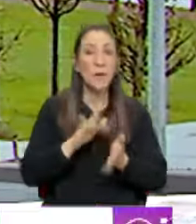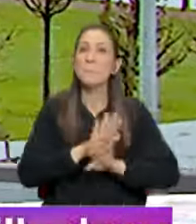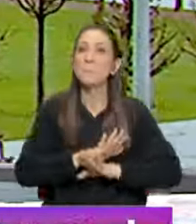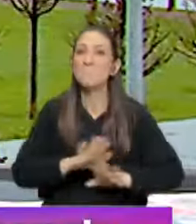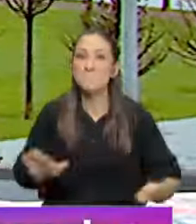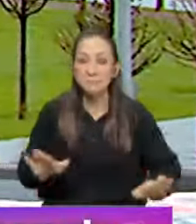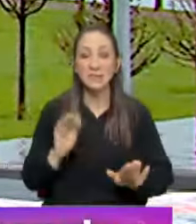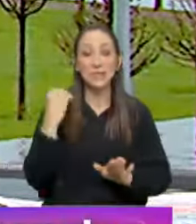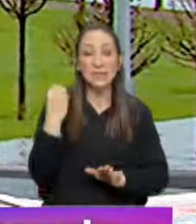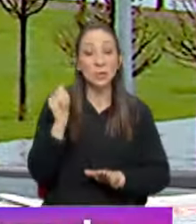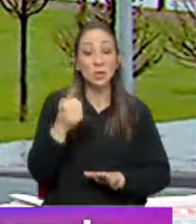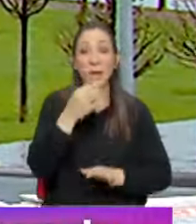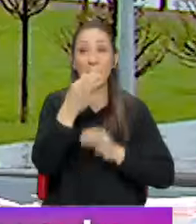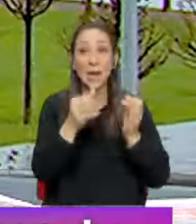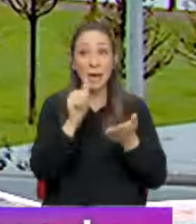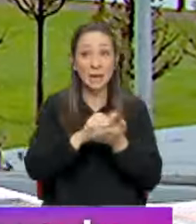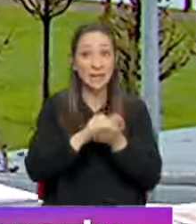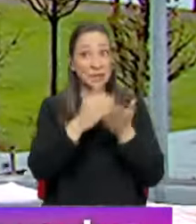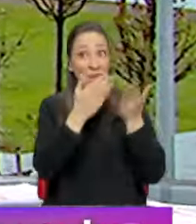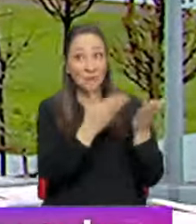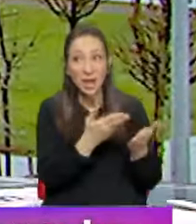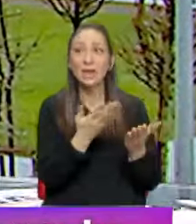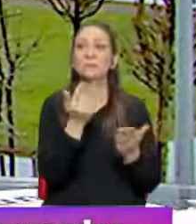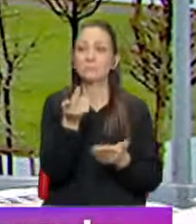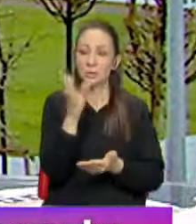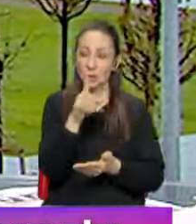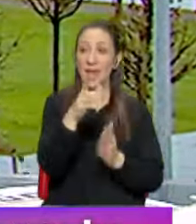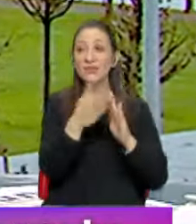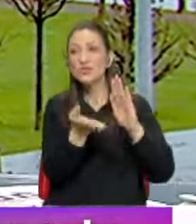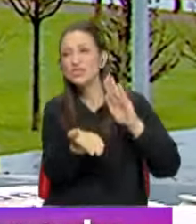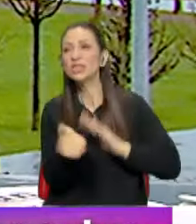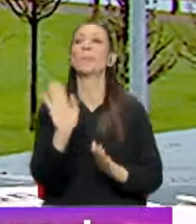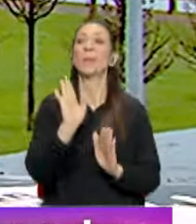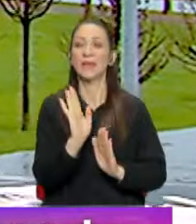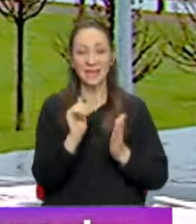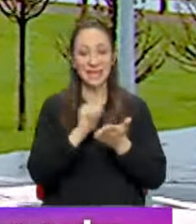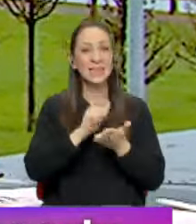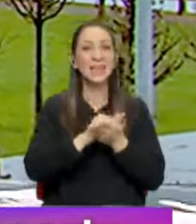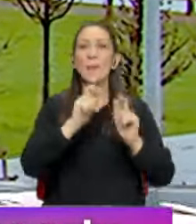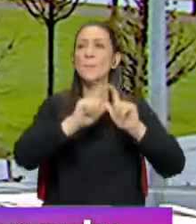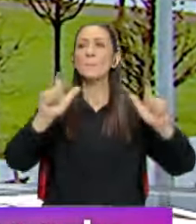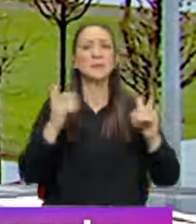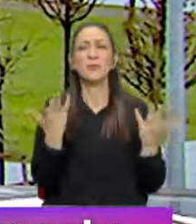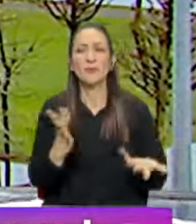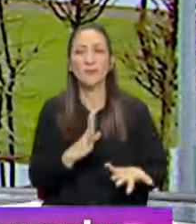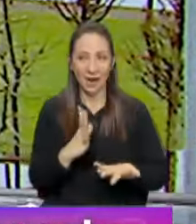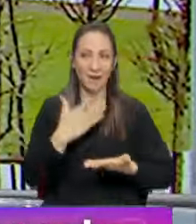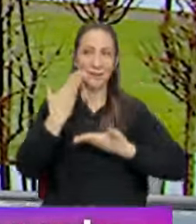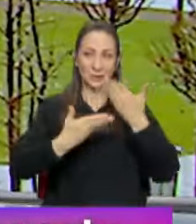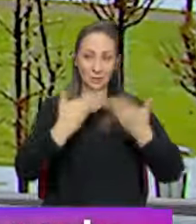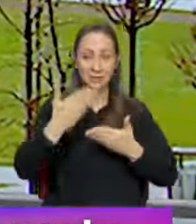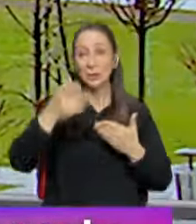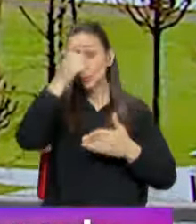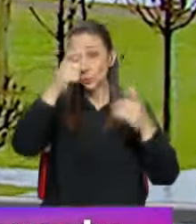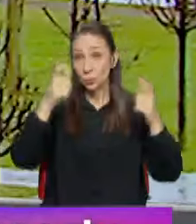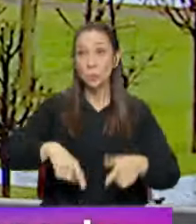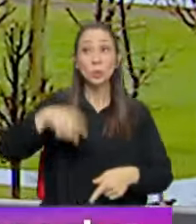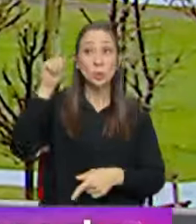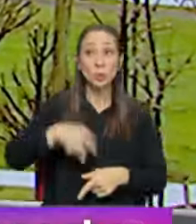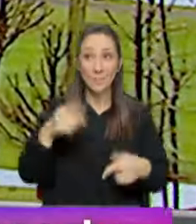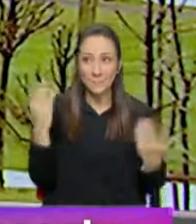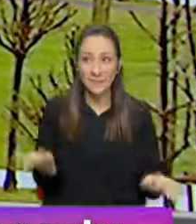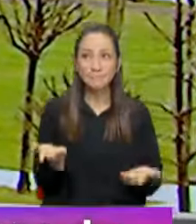günün haberlerini anlatacağız. Gazeteler burada. Birazdan siz evden çıkmadan gazetelerin yazdıklarını paylaşacağız. Memleketin